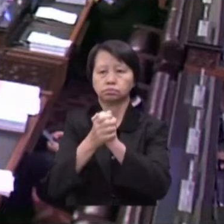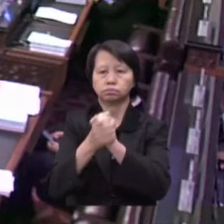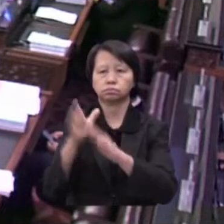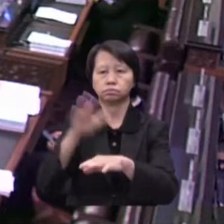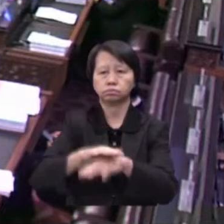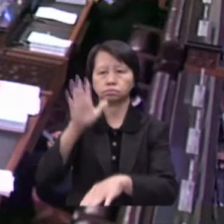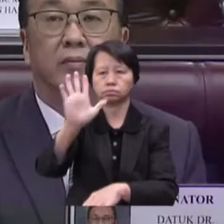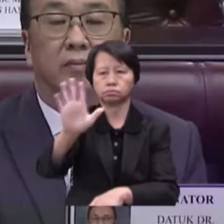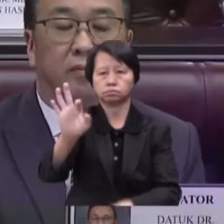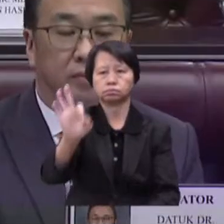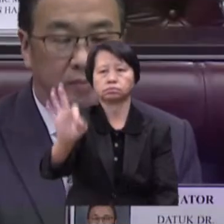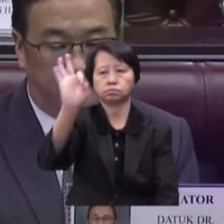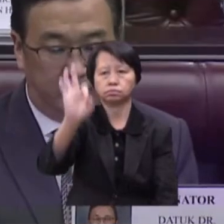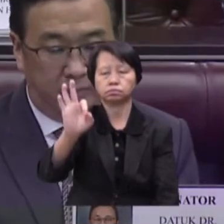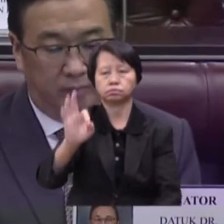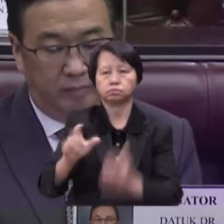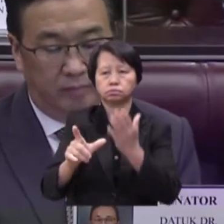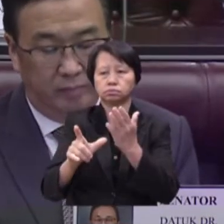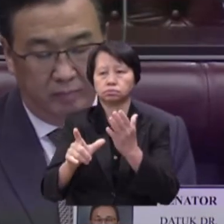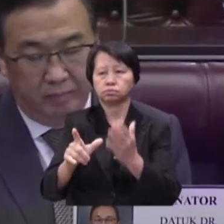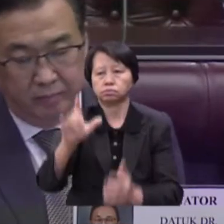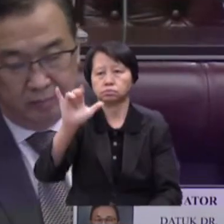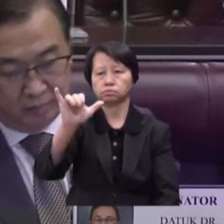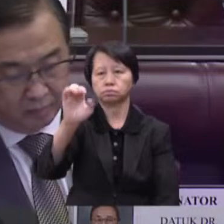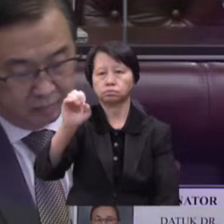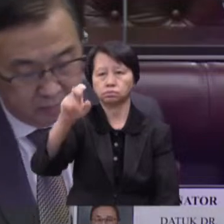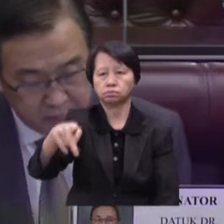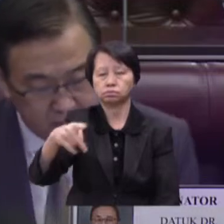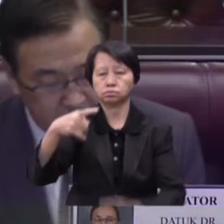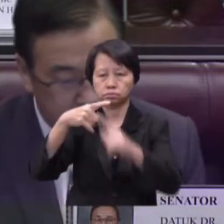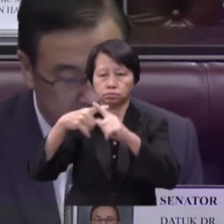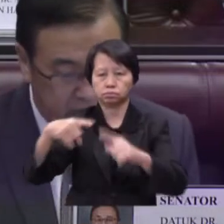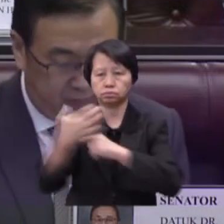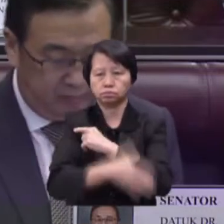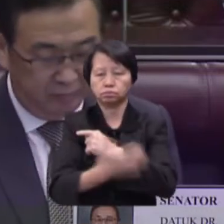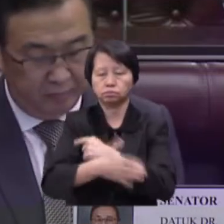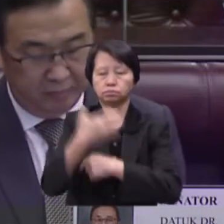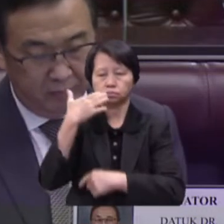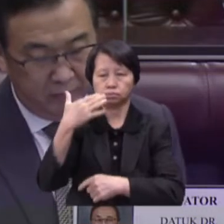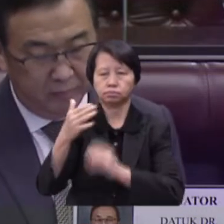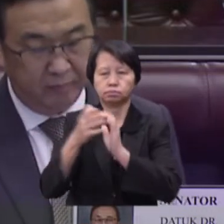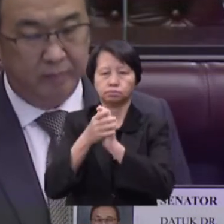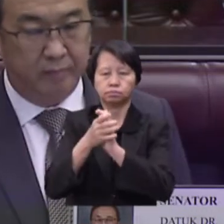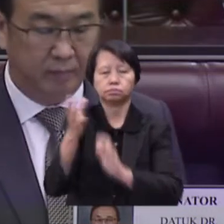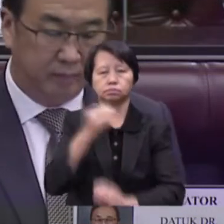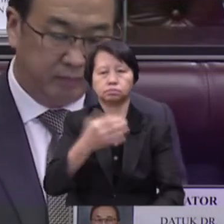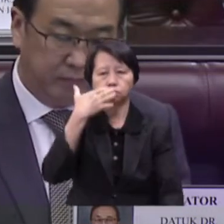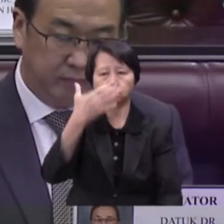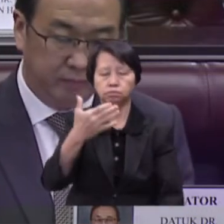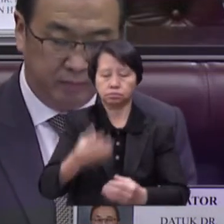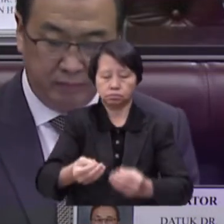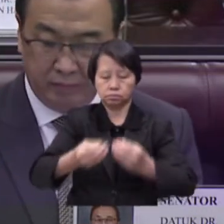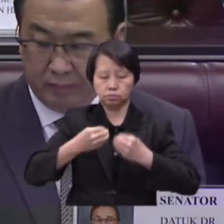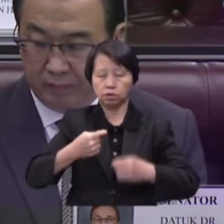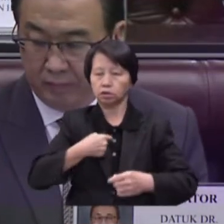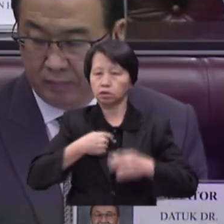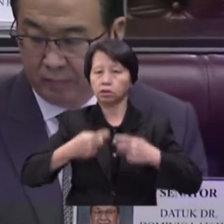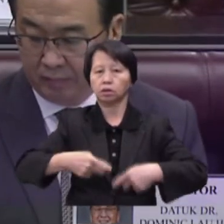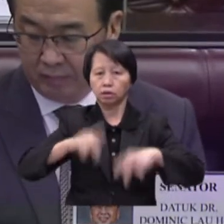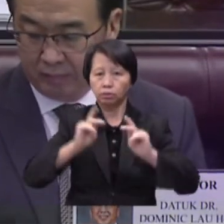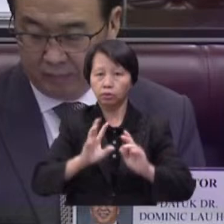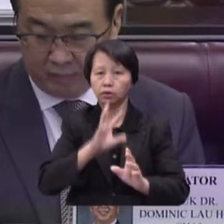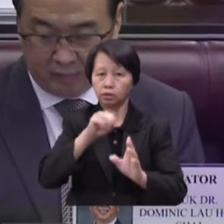pelantikan sebagai speaker yang di petua dewan negara masih juga karena memberi peluang kepada saya untuk